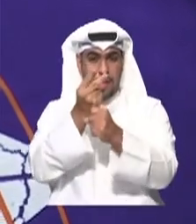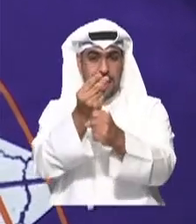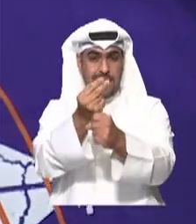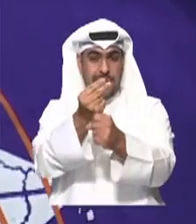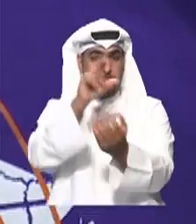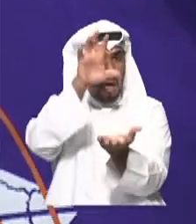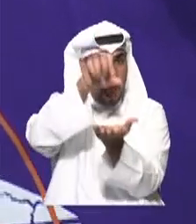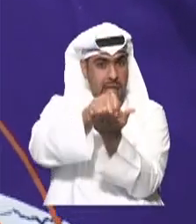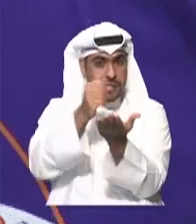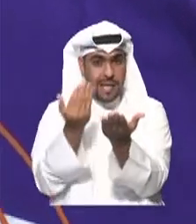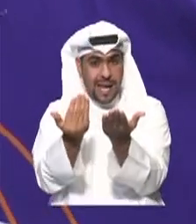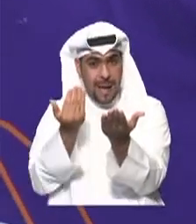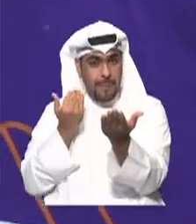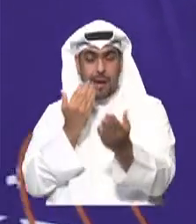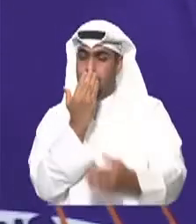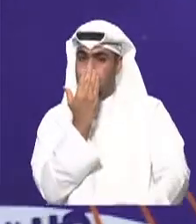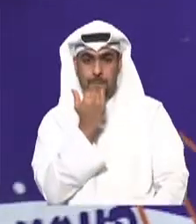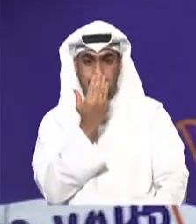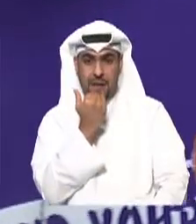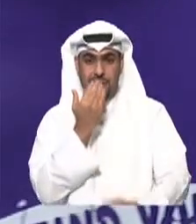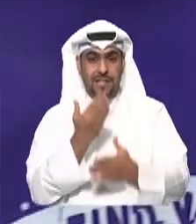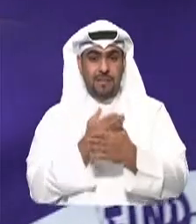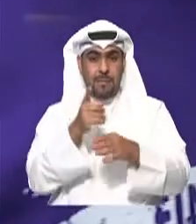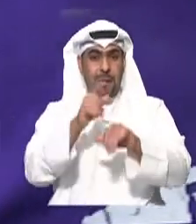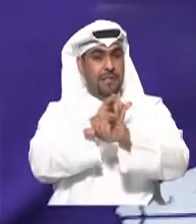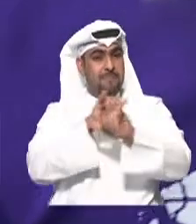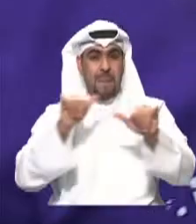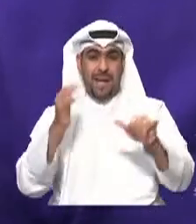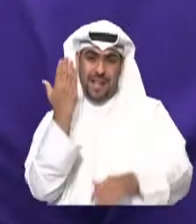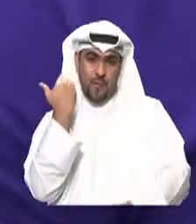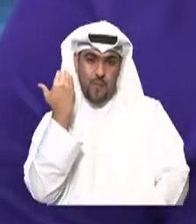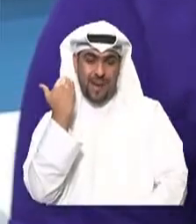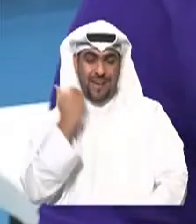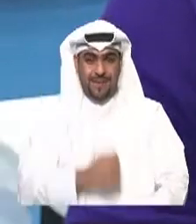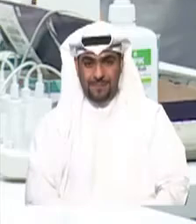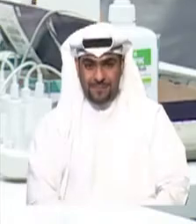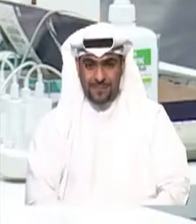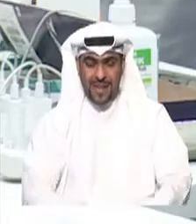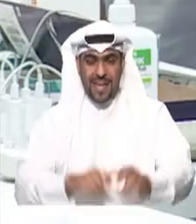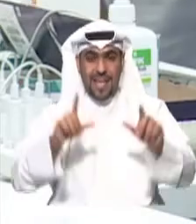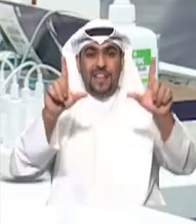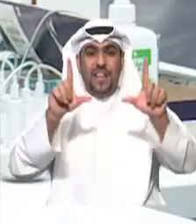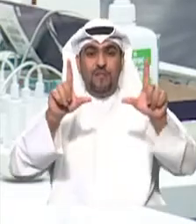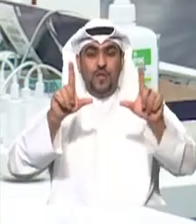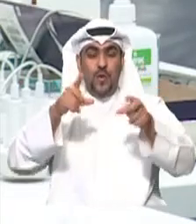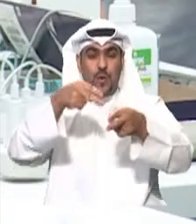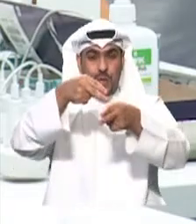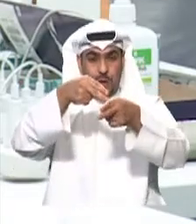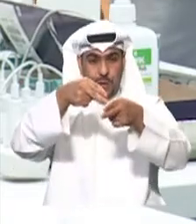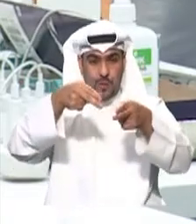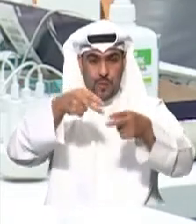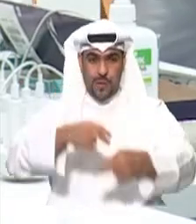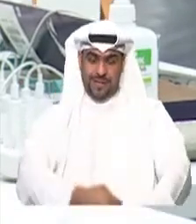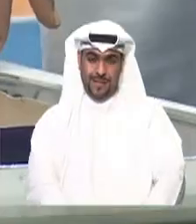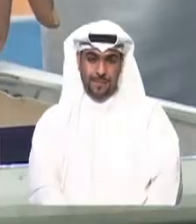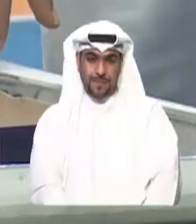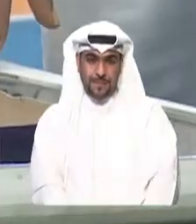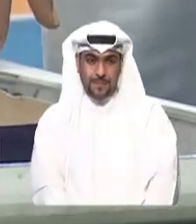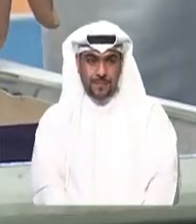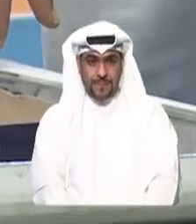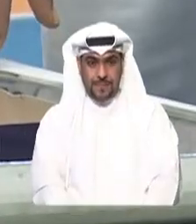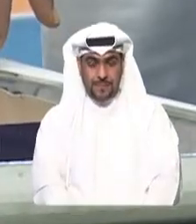مسبق للفئات التي تعذر حصولها على اللقاح. لما أبو علاوي، تلفزيون دولة الكويت.